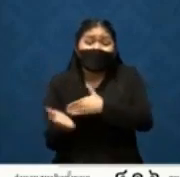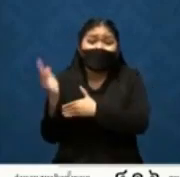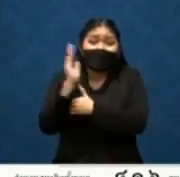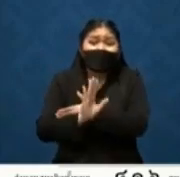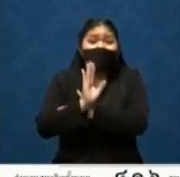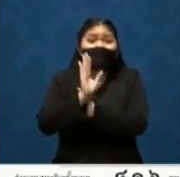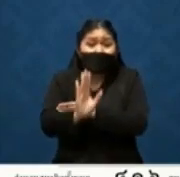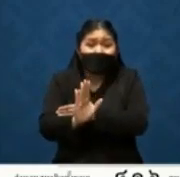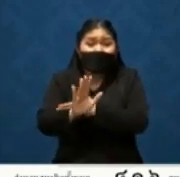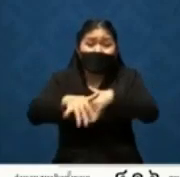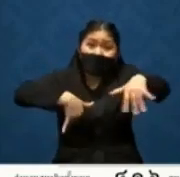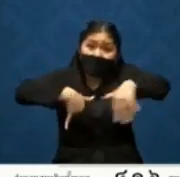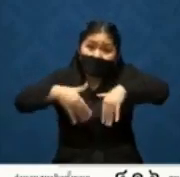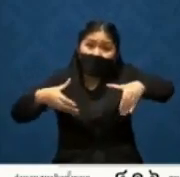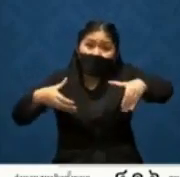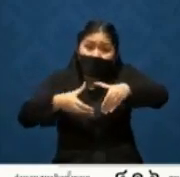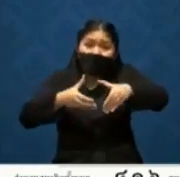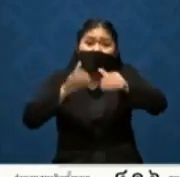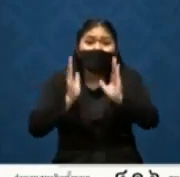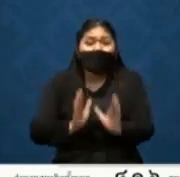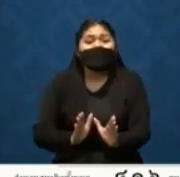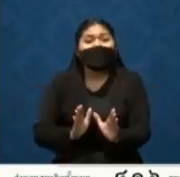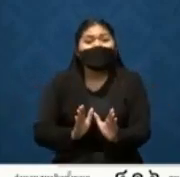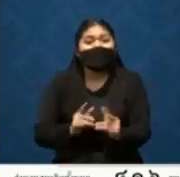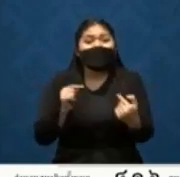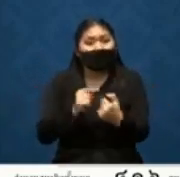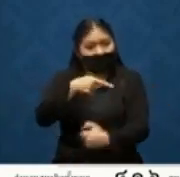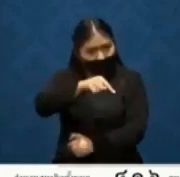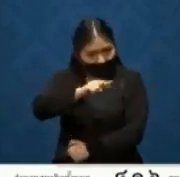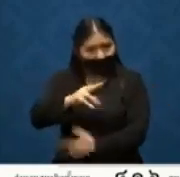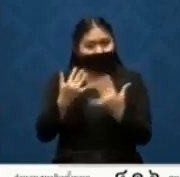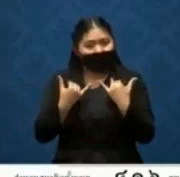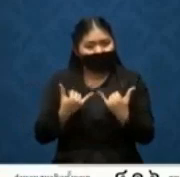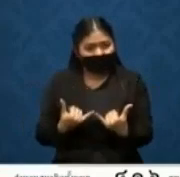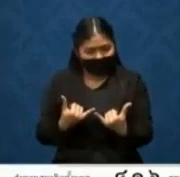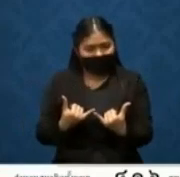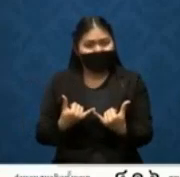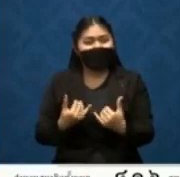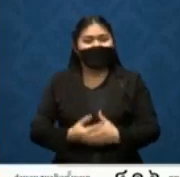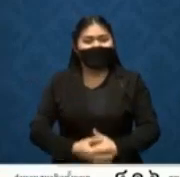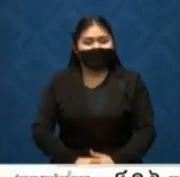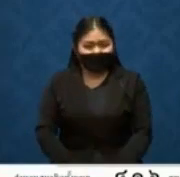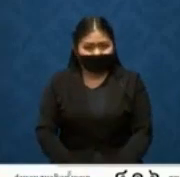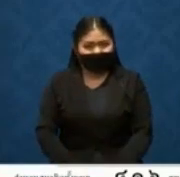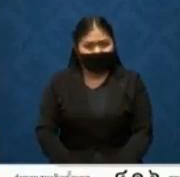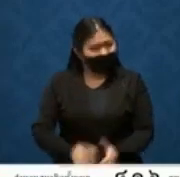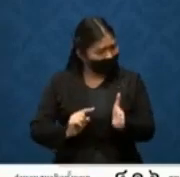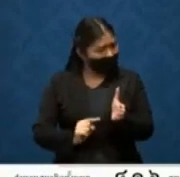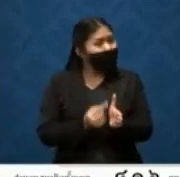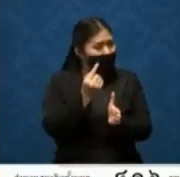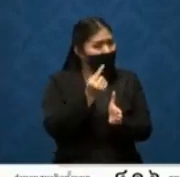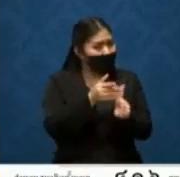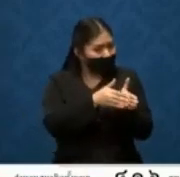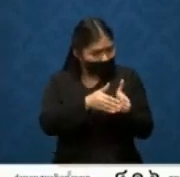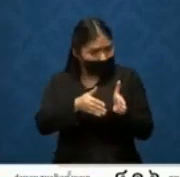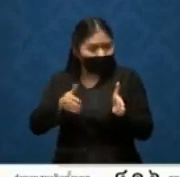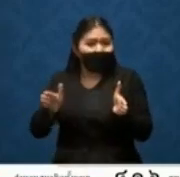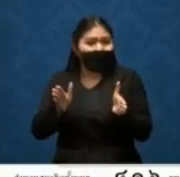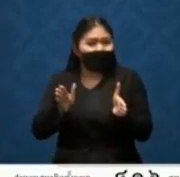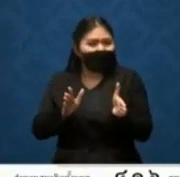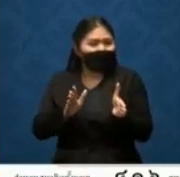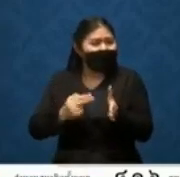ของกลุ่มประชาชนในพรบฉนับฉบับนี้นะครับท่านประธานครับตั้งแต่ต้นหลัก